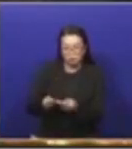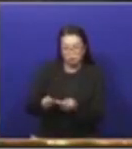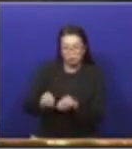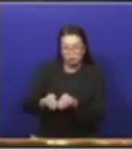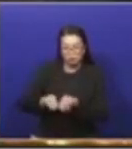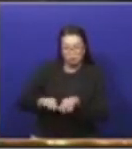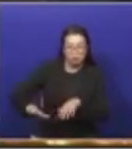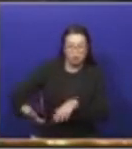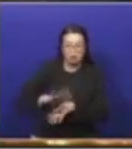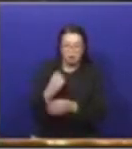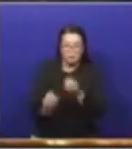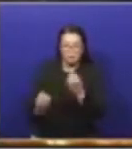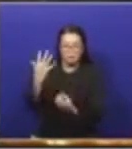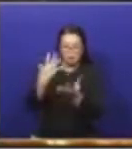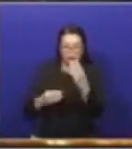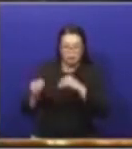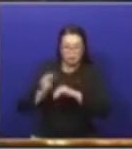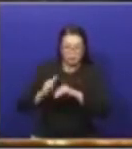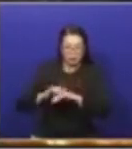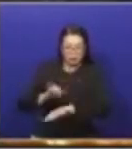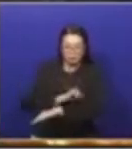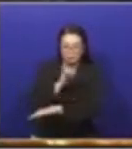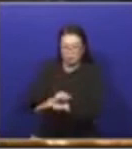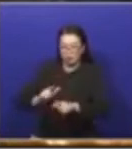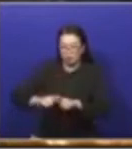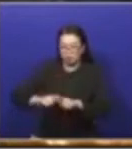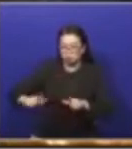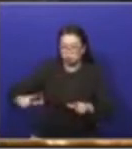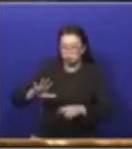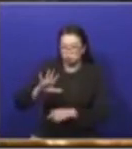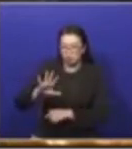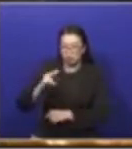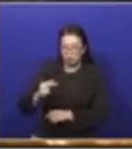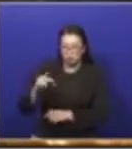บาทเพื่อเพิ่มพื้นที่ป่าอนุรักษ์จำนวน 5ล้าน38000 700